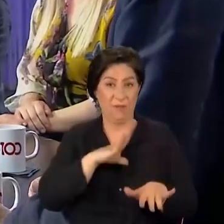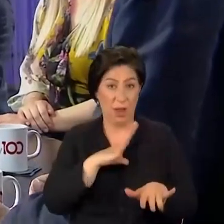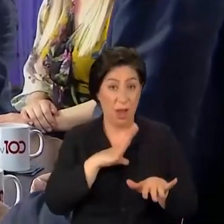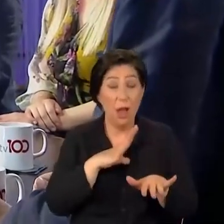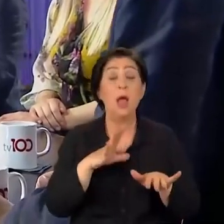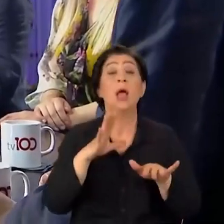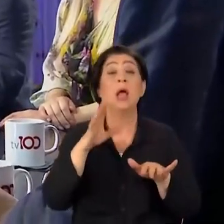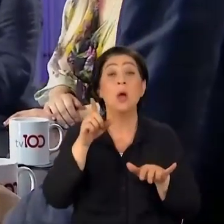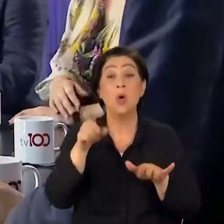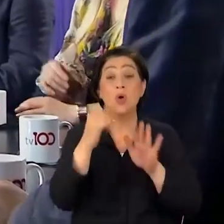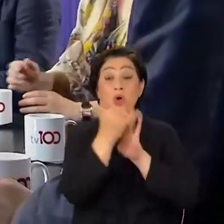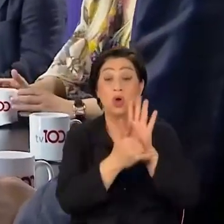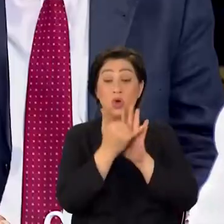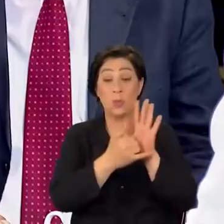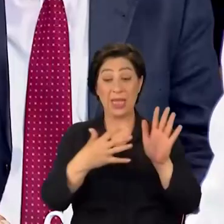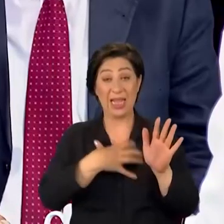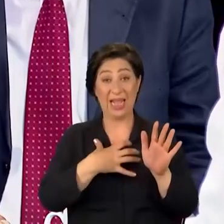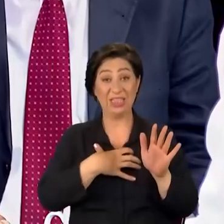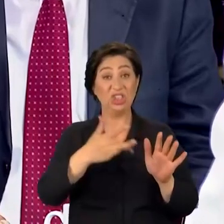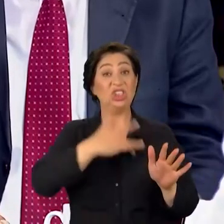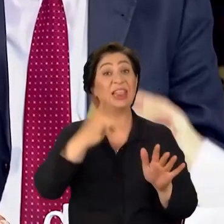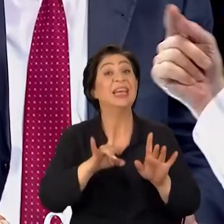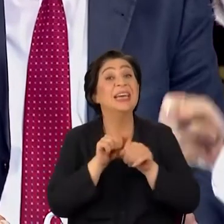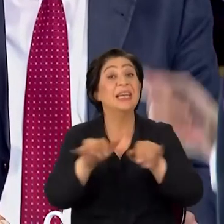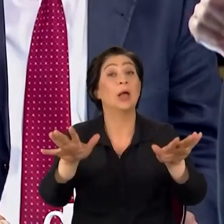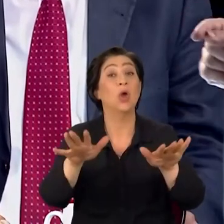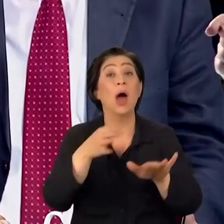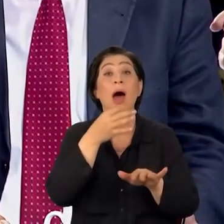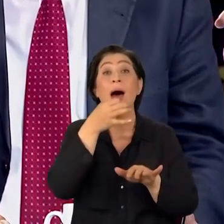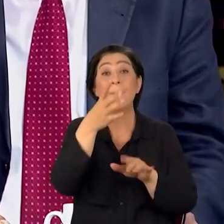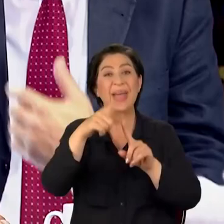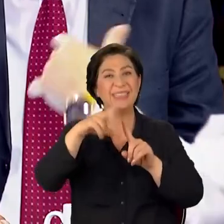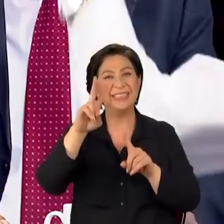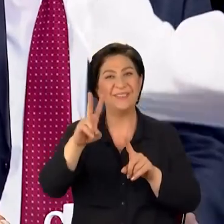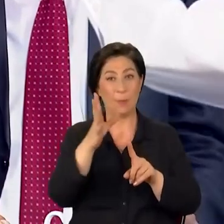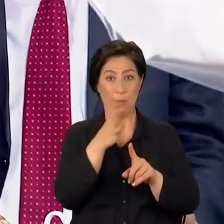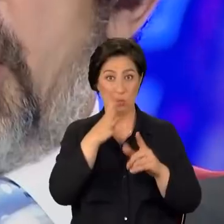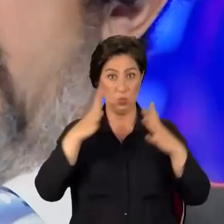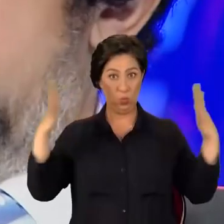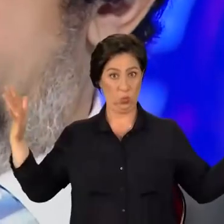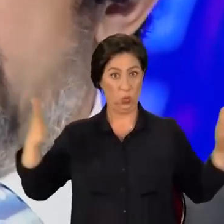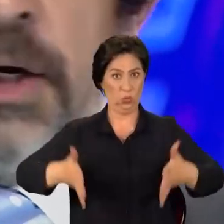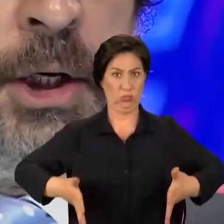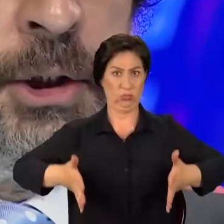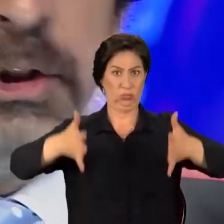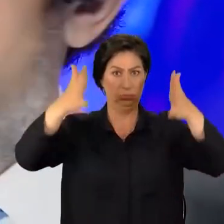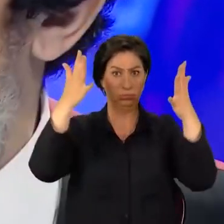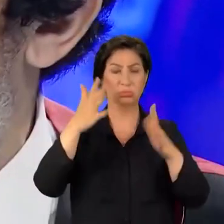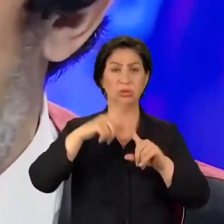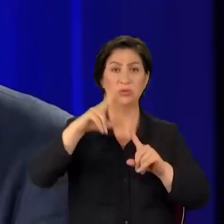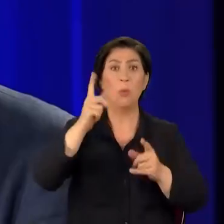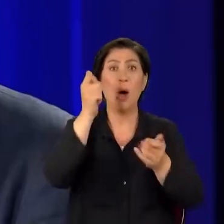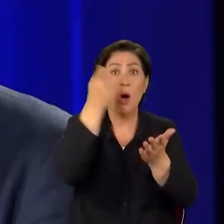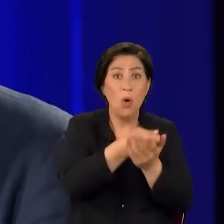Kendisi YouTube'dan kendisi yayın yapıyor. Ve haber kanalının bildiğimiz büyük bina, haber kanalı,